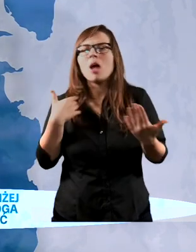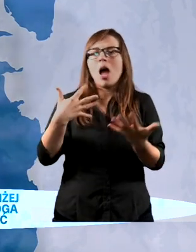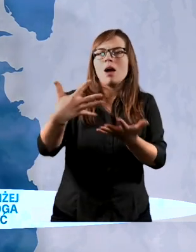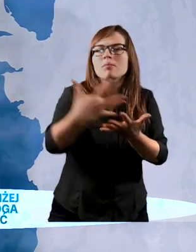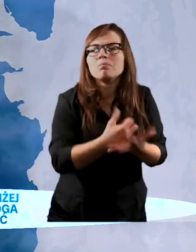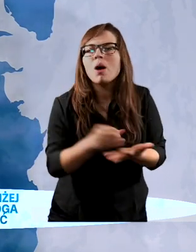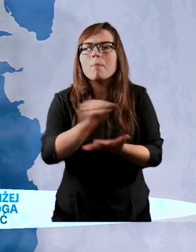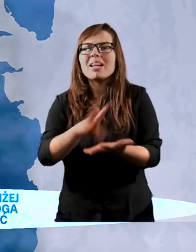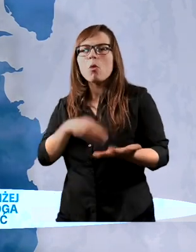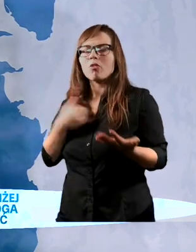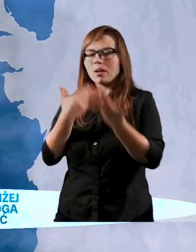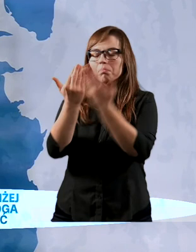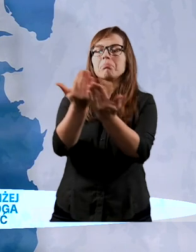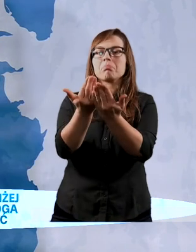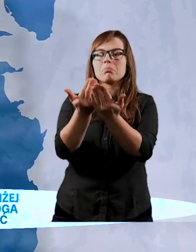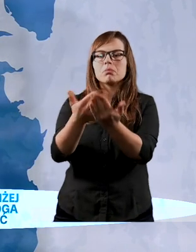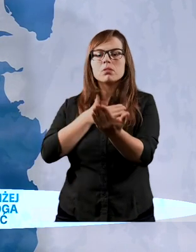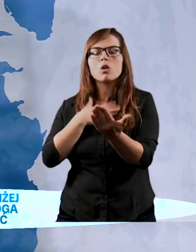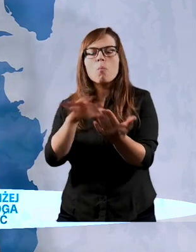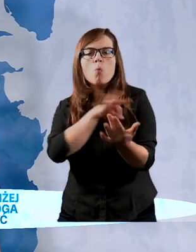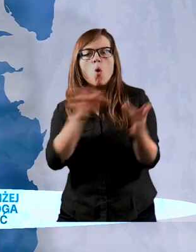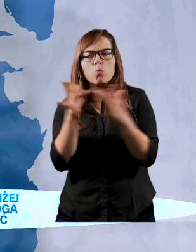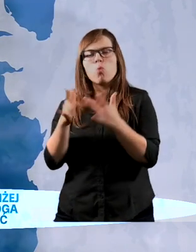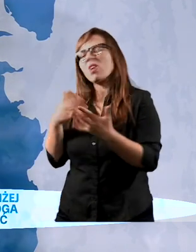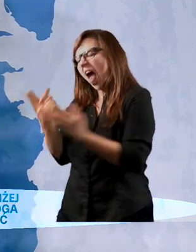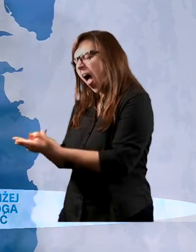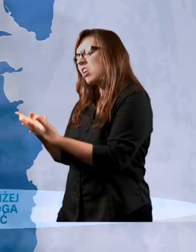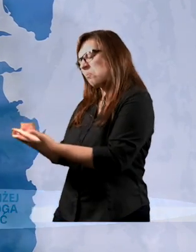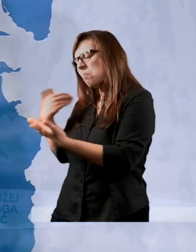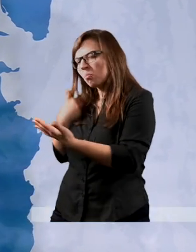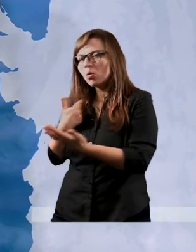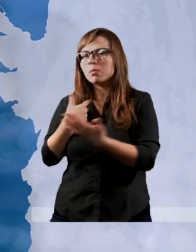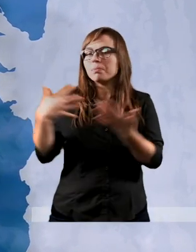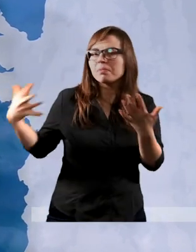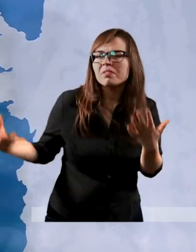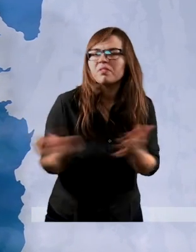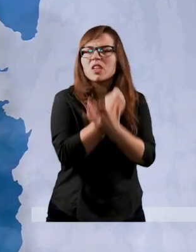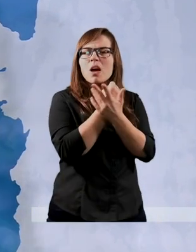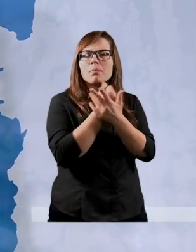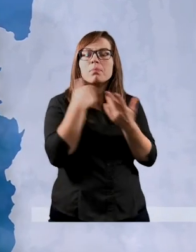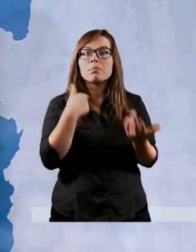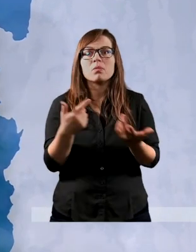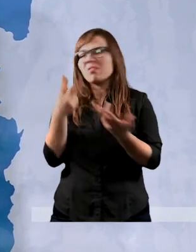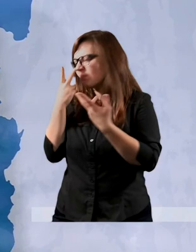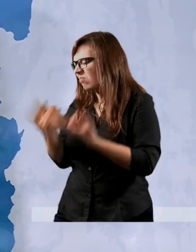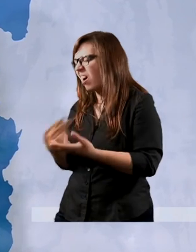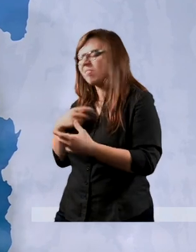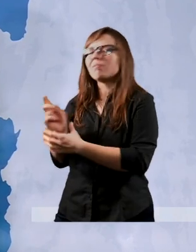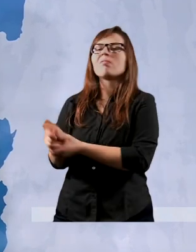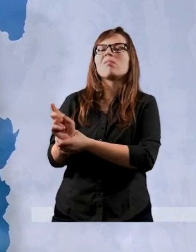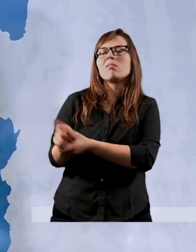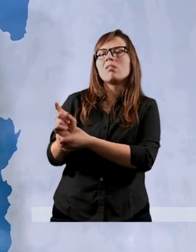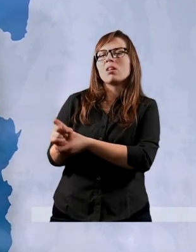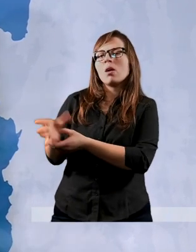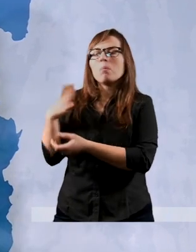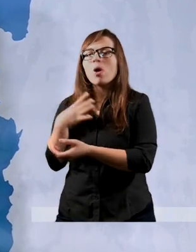po Biblię, która zawsze gdzieś tam koło mojego łóżka była, a do której wcześniej nie zaglądałem. I po prostu